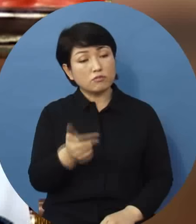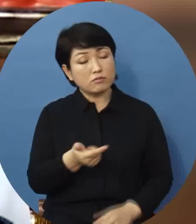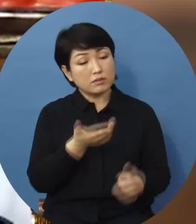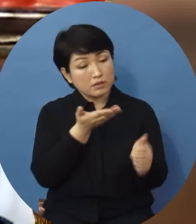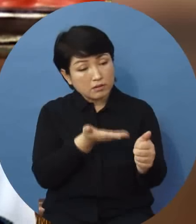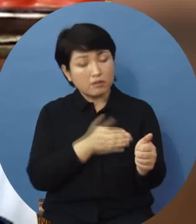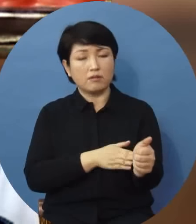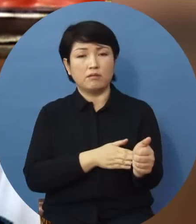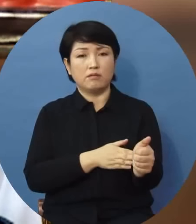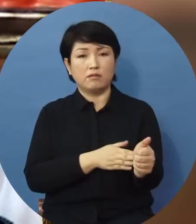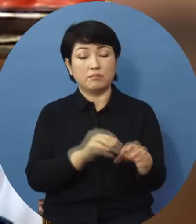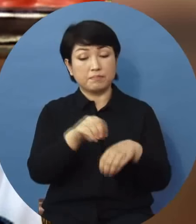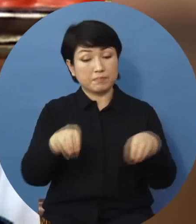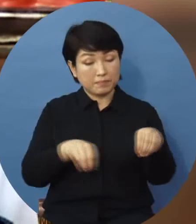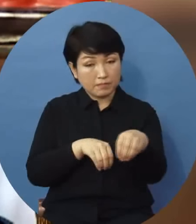그에 반해